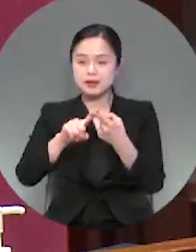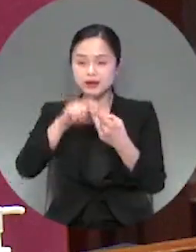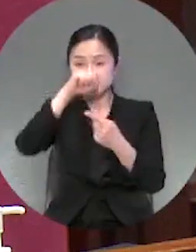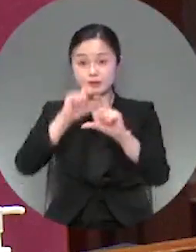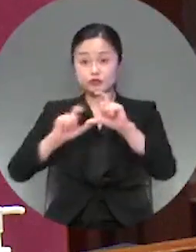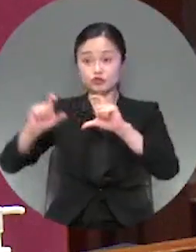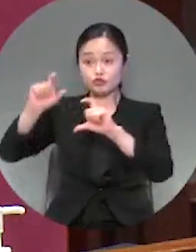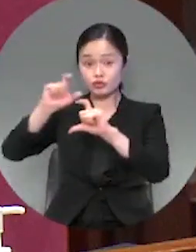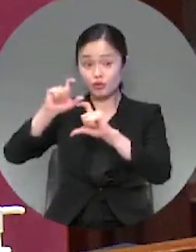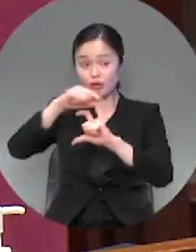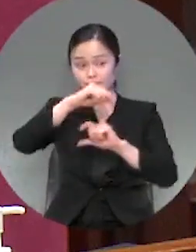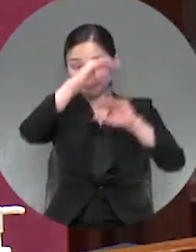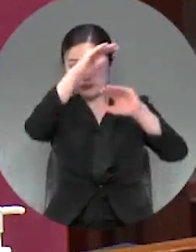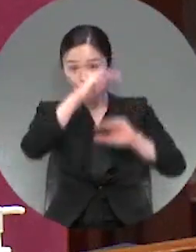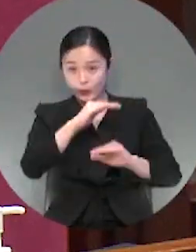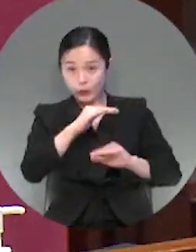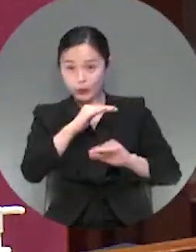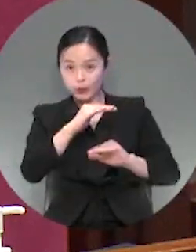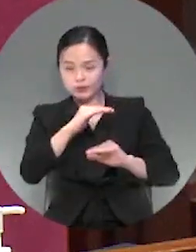같은데요.